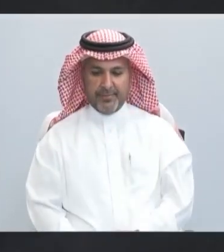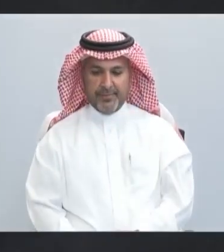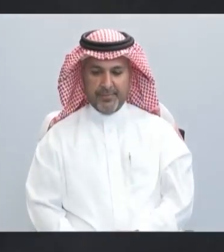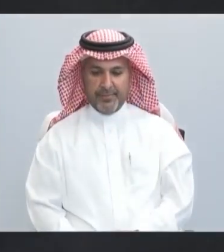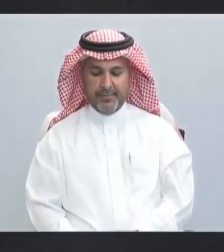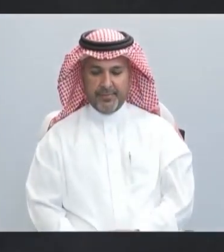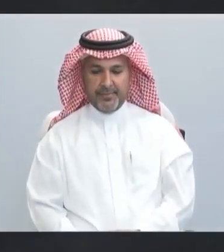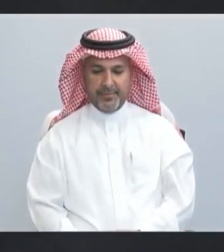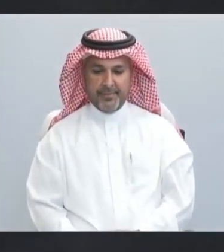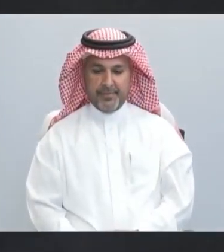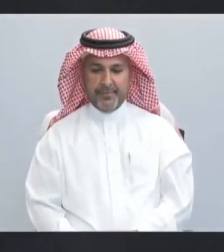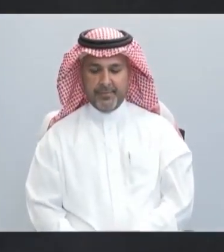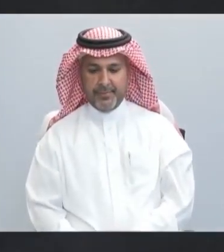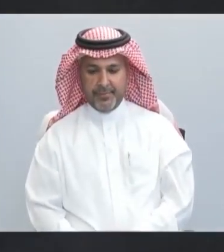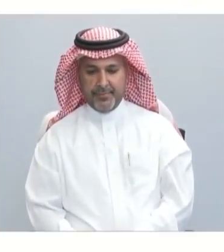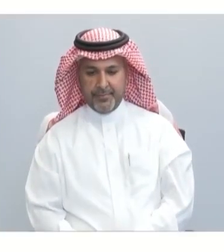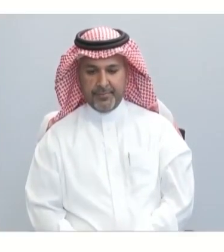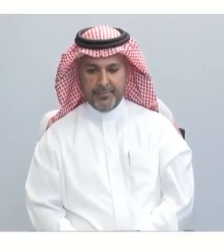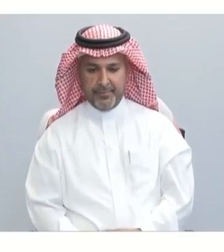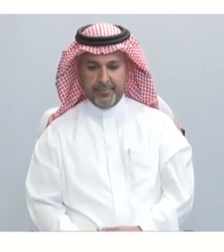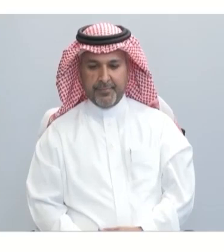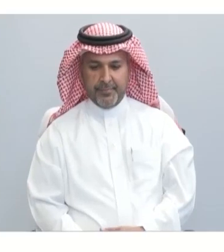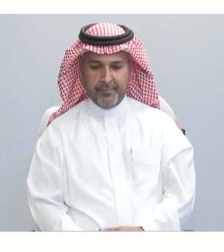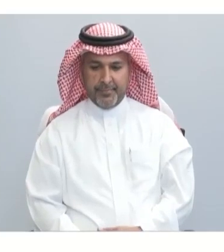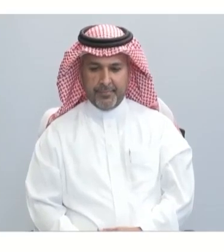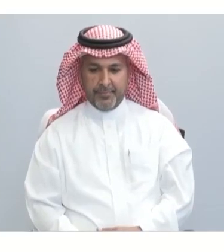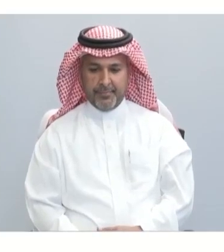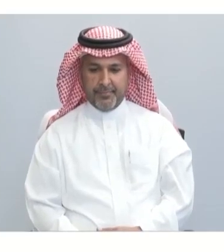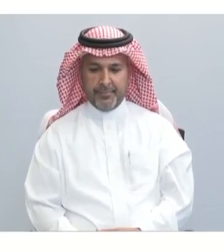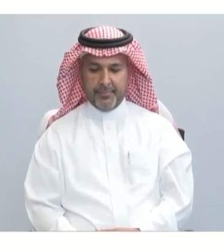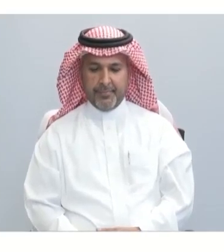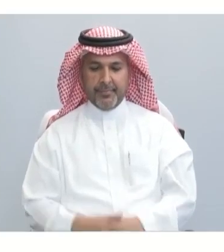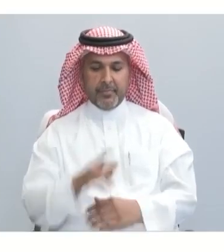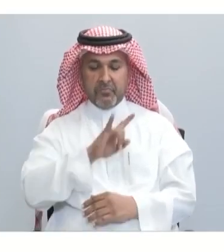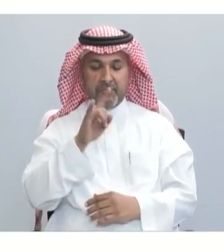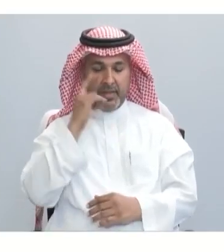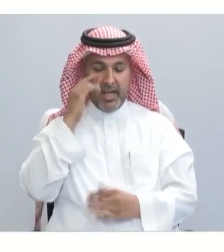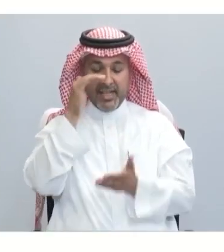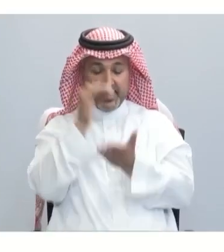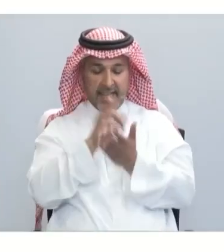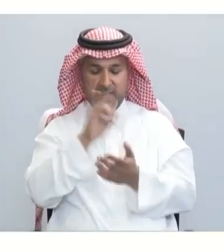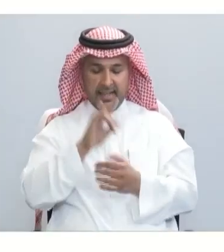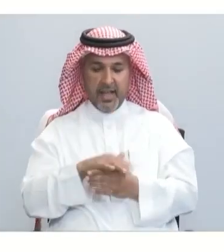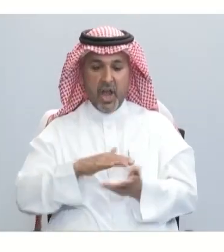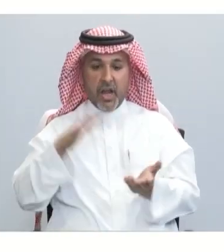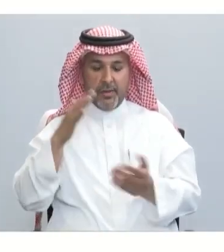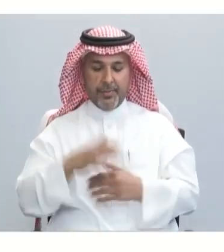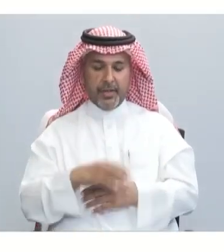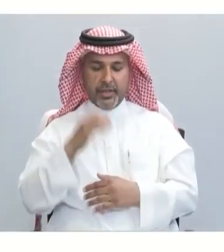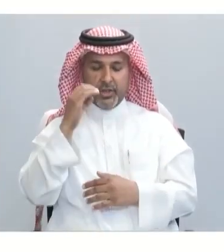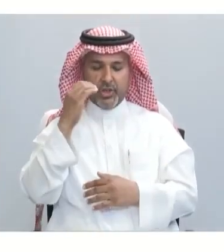اللي تحقق المتباينه ناخذ اللي هو التقاطع اذا هنا هل اصغر لا ليس باصغر اذا